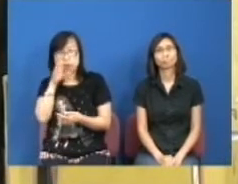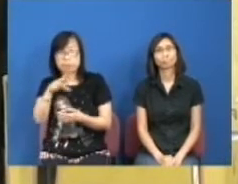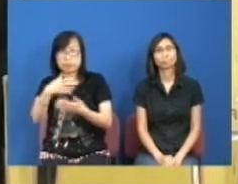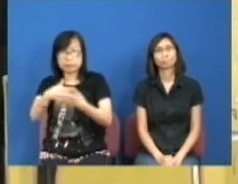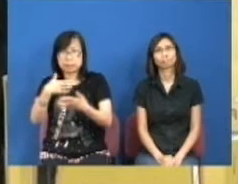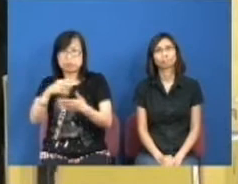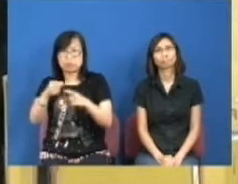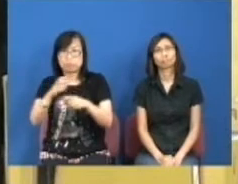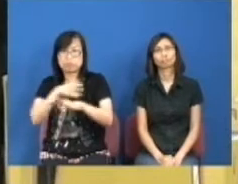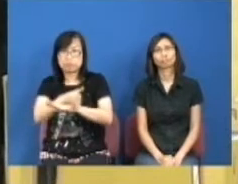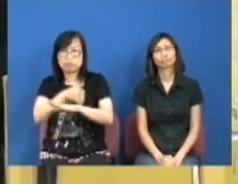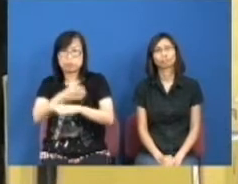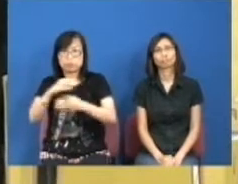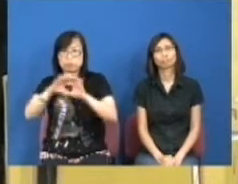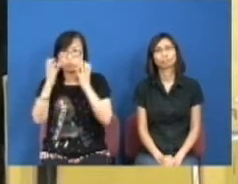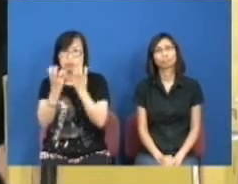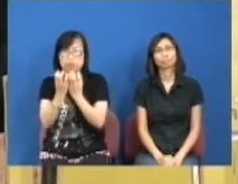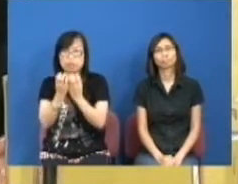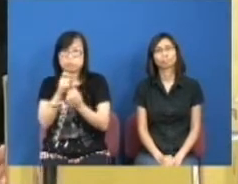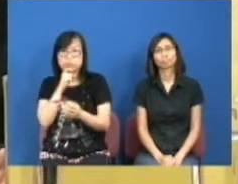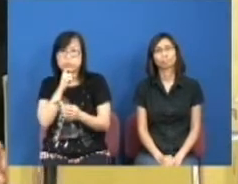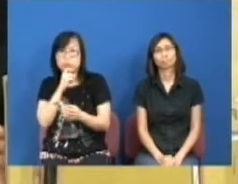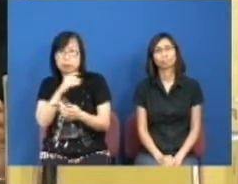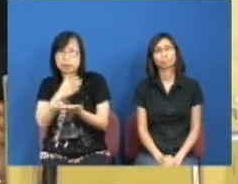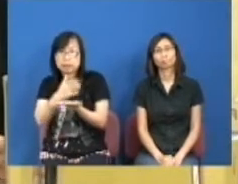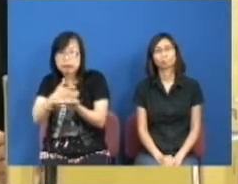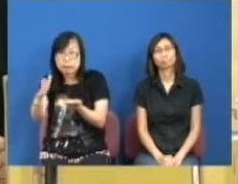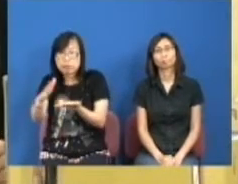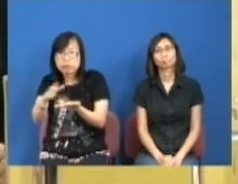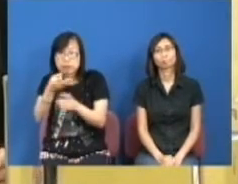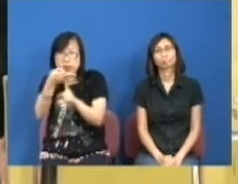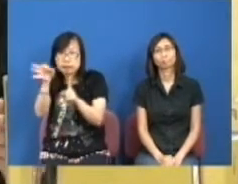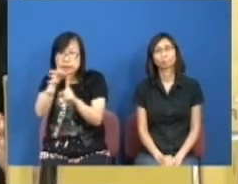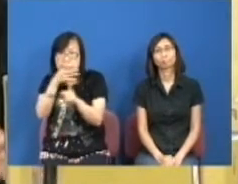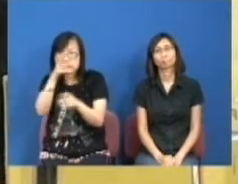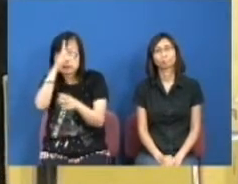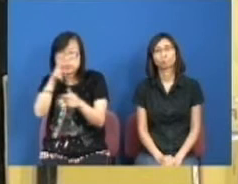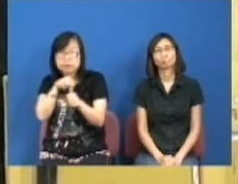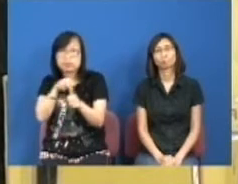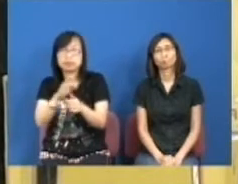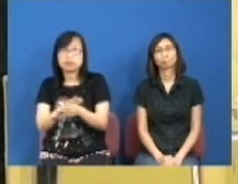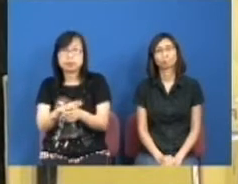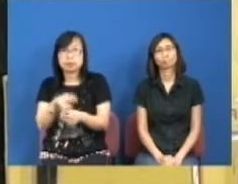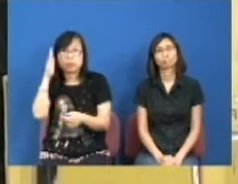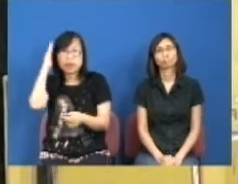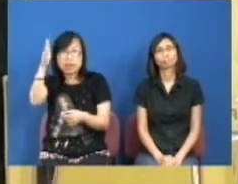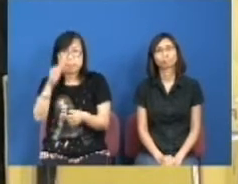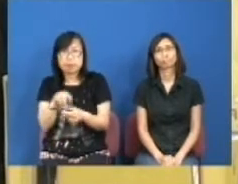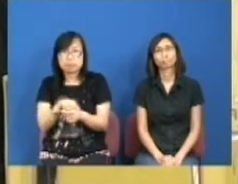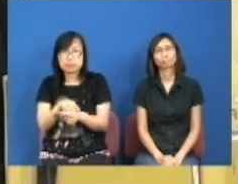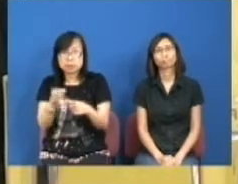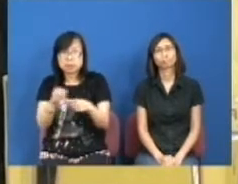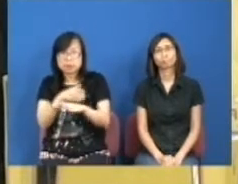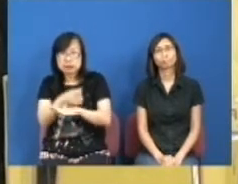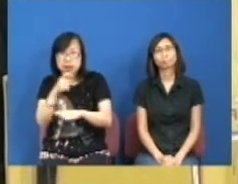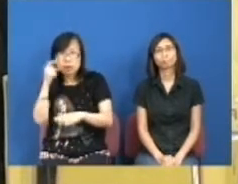香港的公民社會或者公民團體呢，其實有很大部分呢它都是非政治化的。那如果我們期望一些公民團體它有很強的意